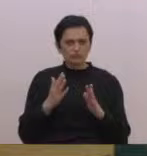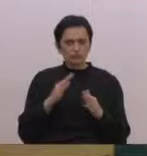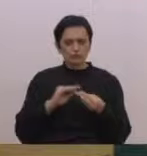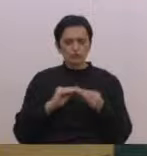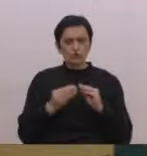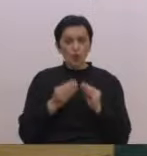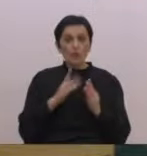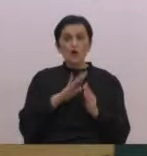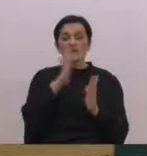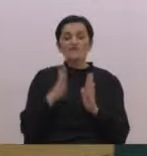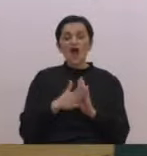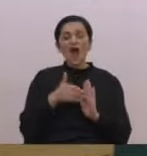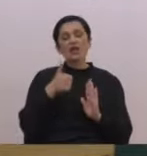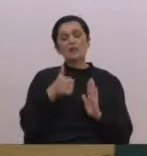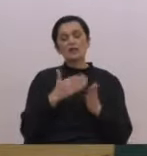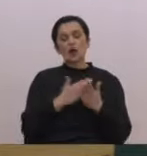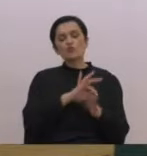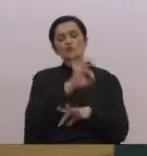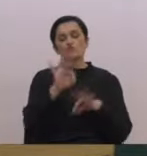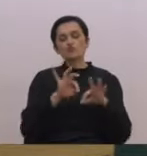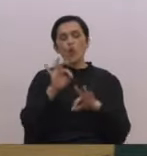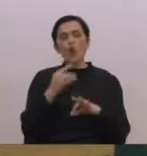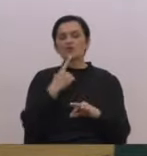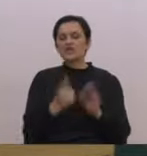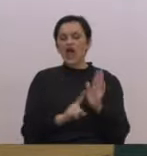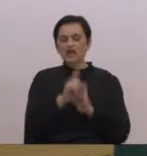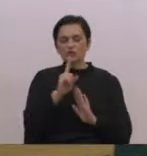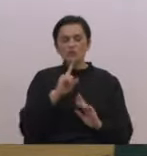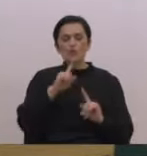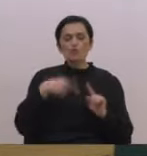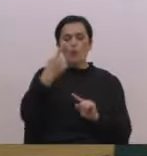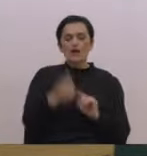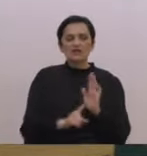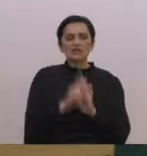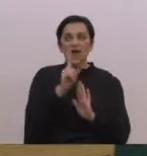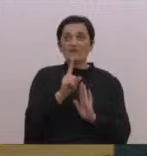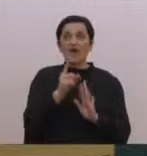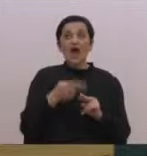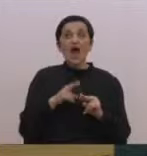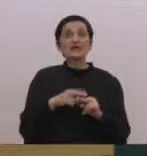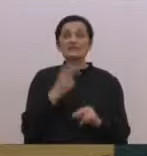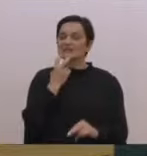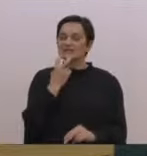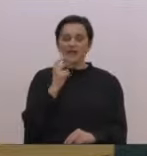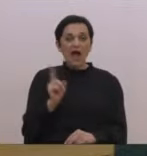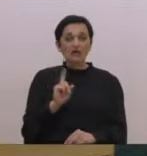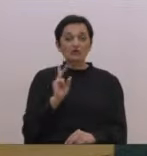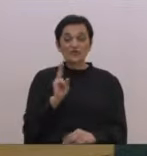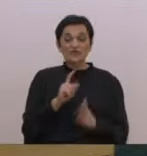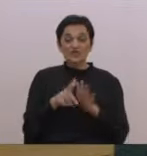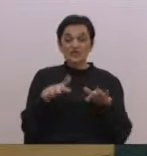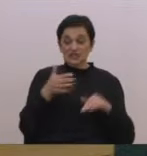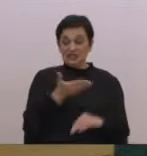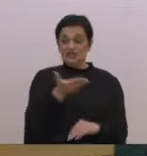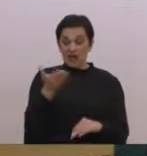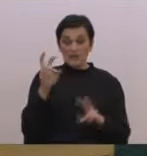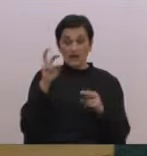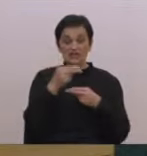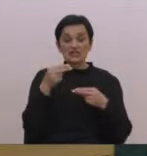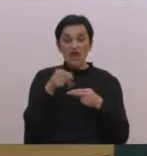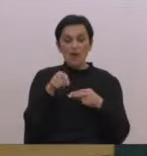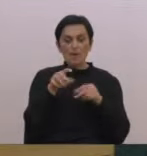ყველაფერი კარგად არის წელს და ყველა პროექტზე თქვით წელს დავიწყებთ მომავალ წელს დავიწყებთ არ არის ეს სასაცილო ყველა ვინც დარბაზში არის ამ თემას უნდა